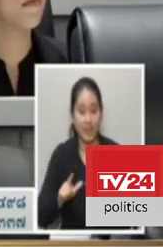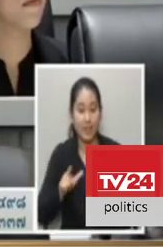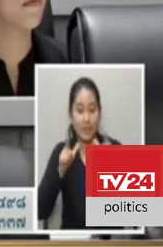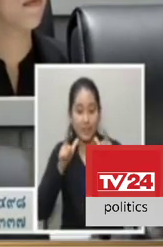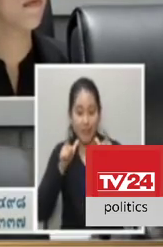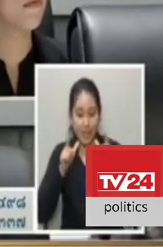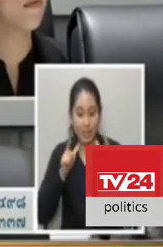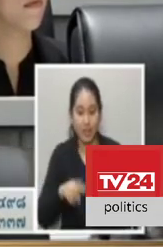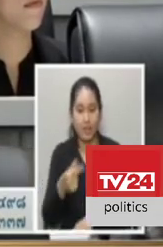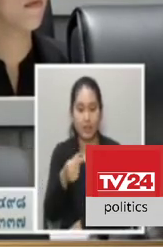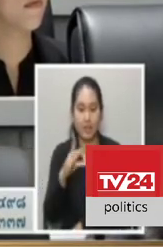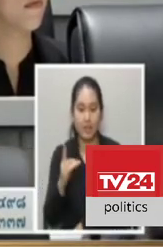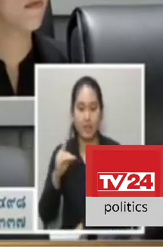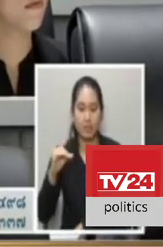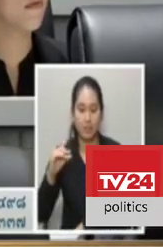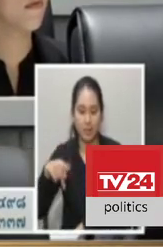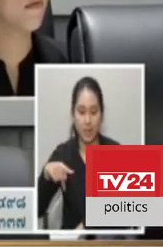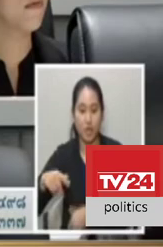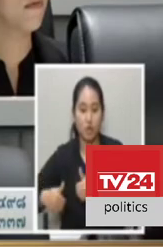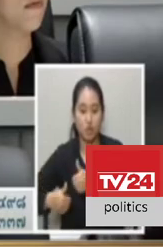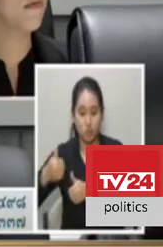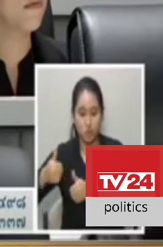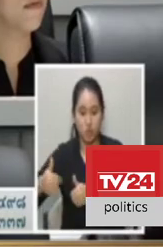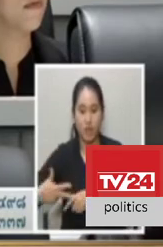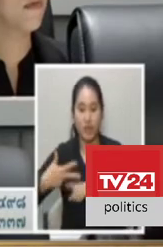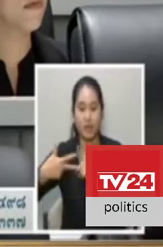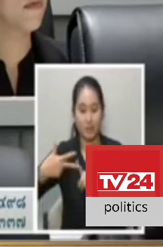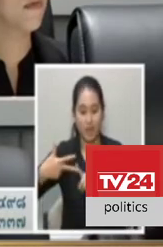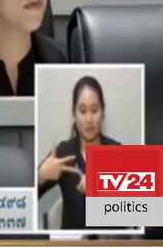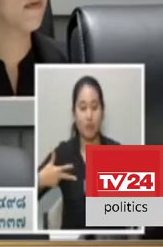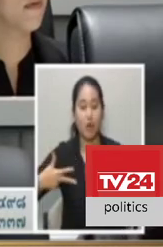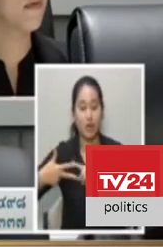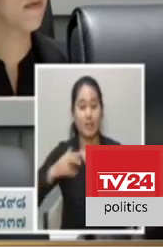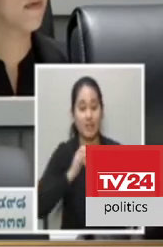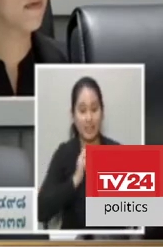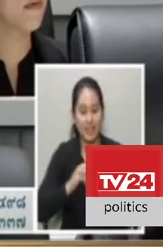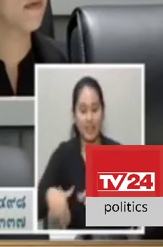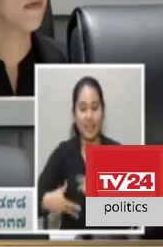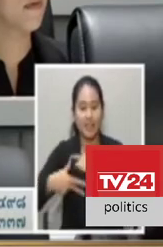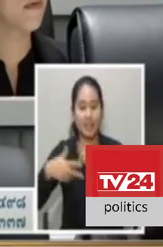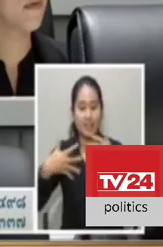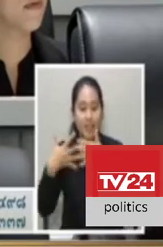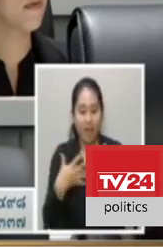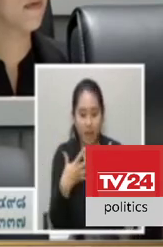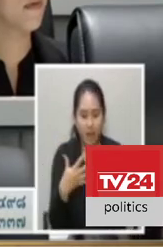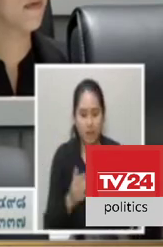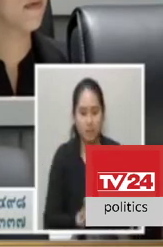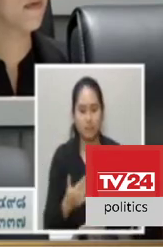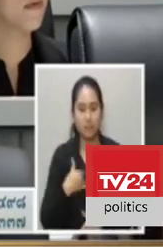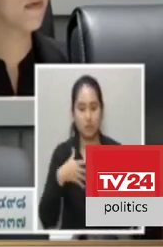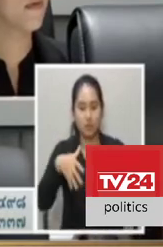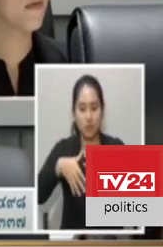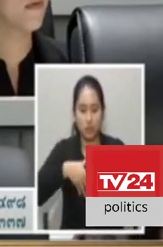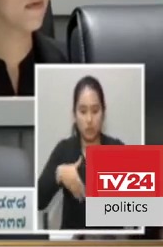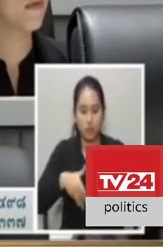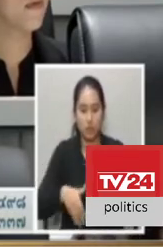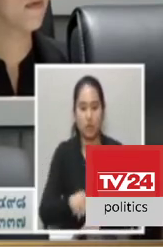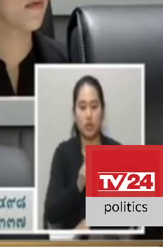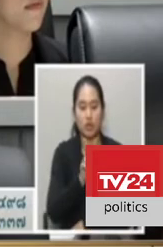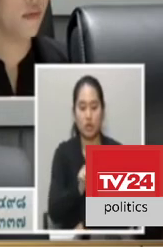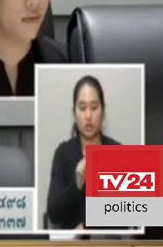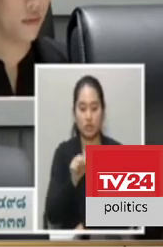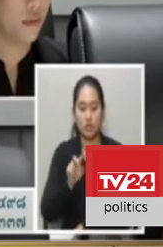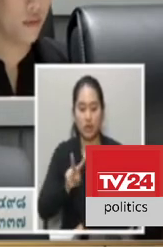GDP สูงเป็นอันดับ3ของโลกรองจากสหรัฐและจีนมีประชากรมหาศาลค่ะกว่า 1.2 พันล้านค